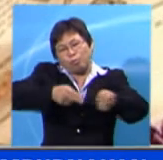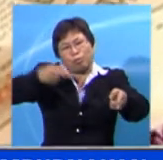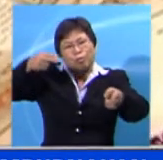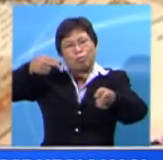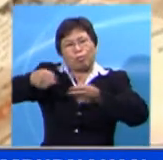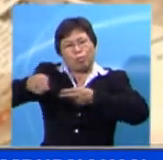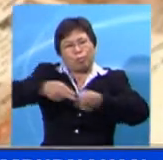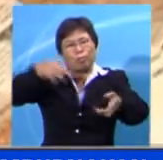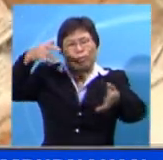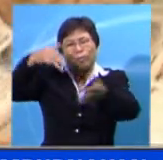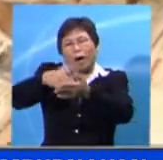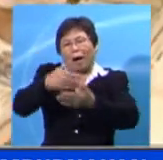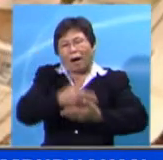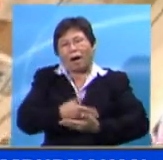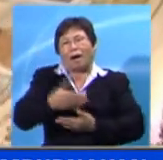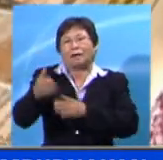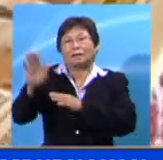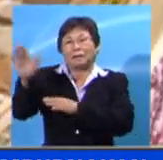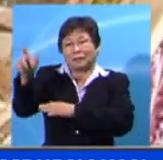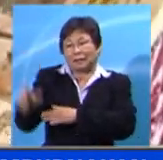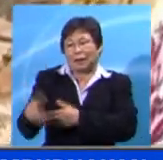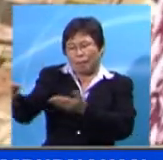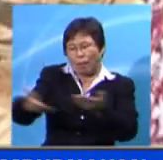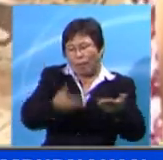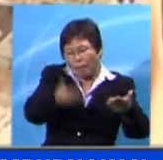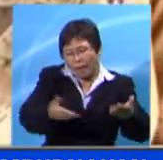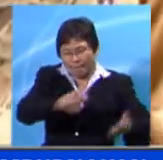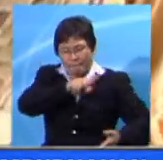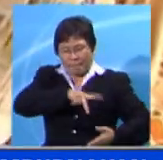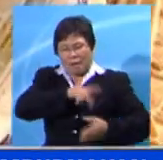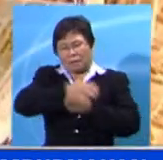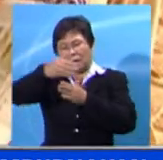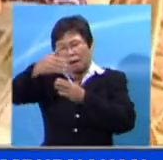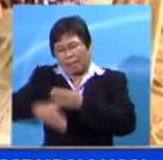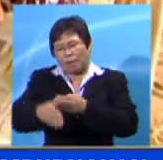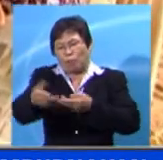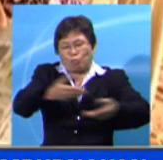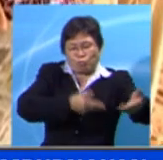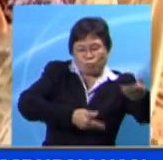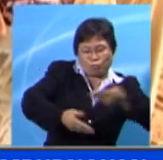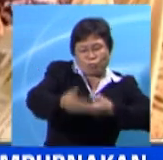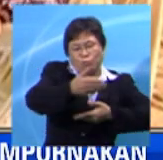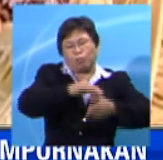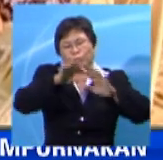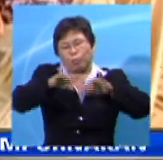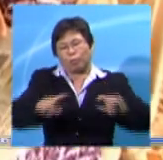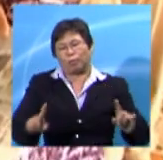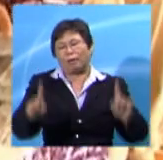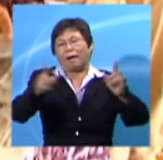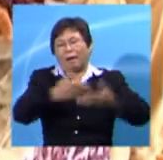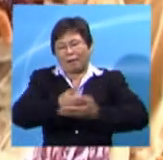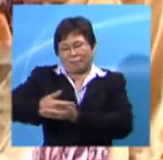allahyarham serta membawa pulang barang peribadinya setelah selesai urusan pengkebumian